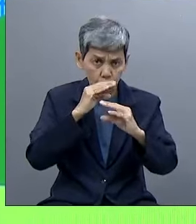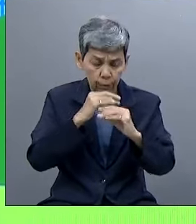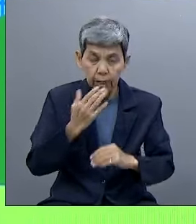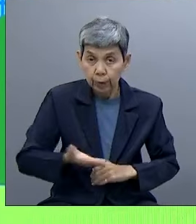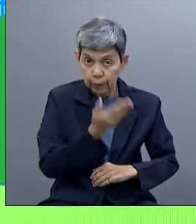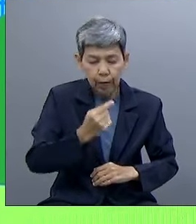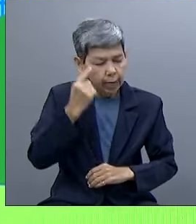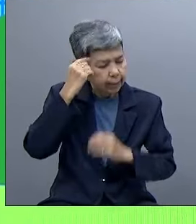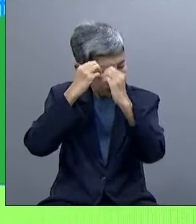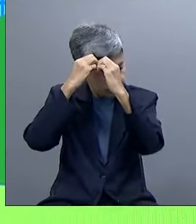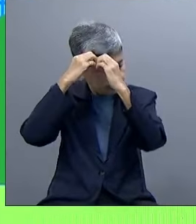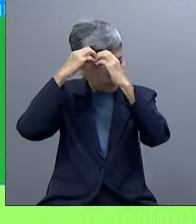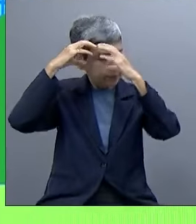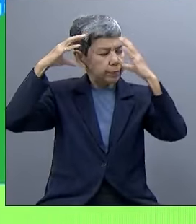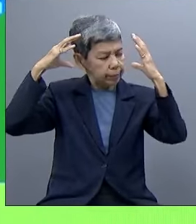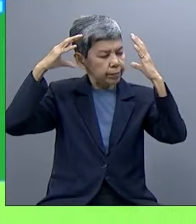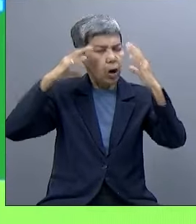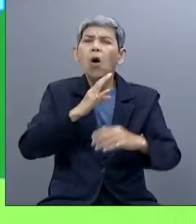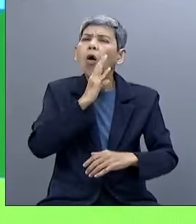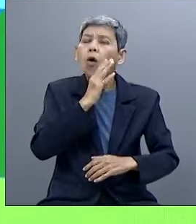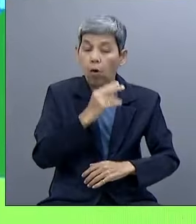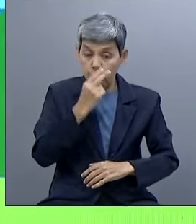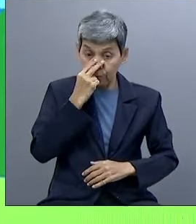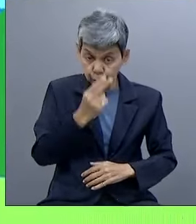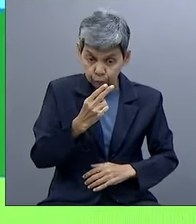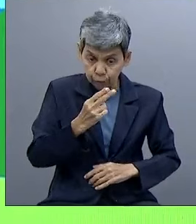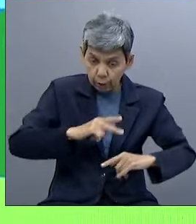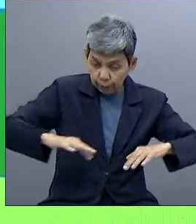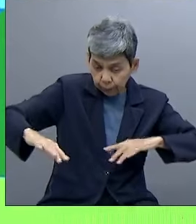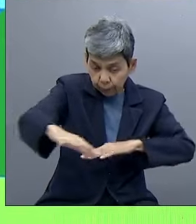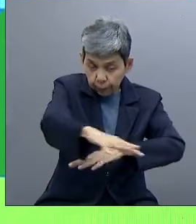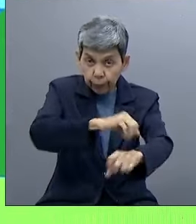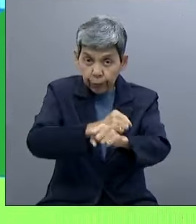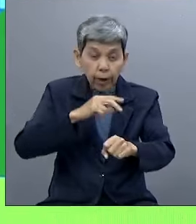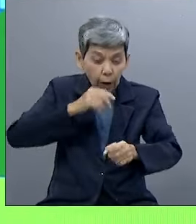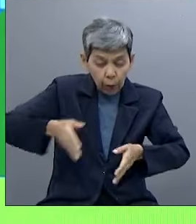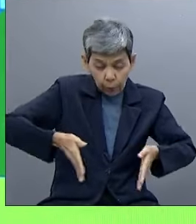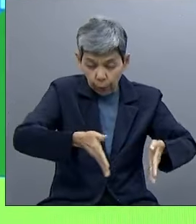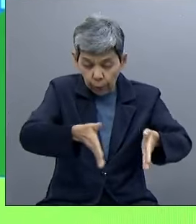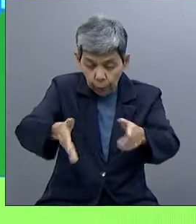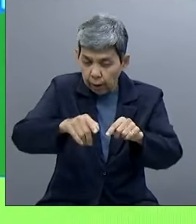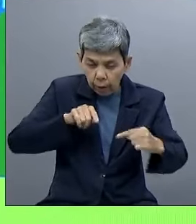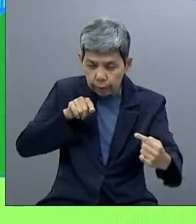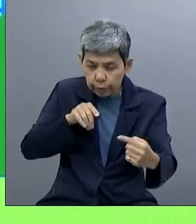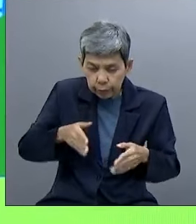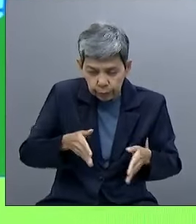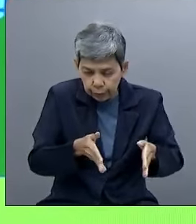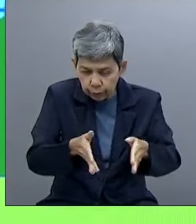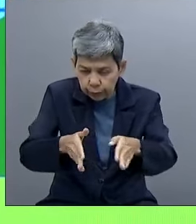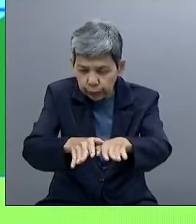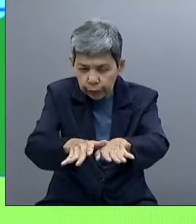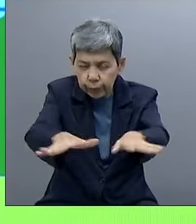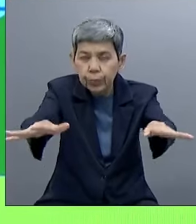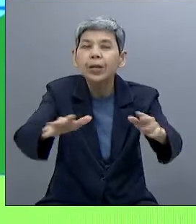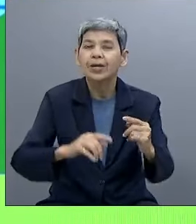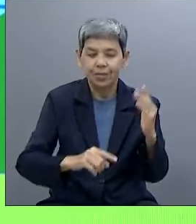มจินตนาการไปด้วยกันนะคะถ้ามองจากมุมสูงลงมาแม่น้ำสายกว้างค่ะจะไปบรรจบกันก่อนที่จะออกปากอ่